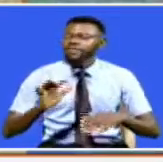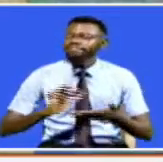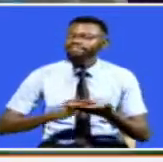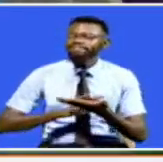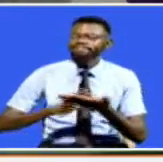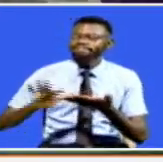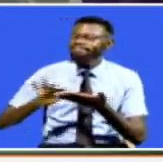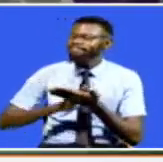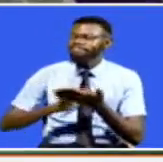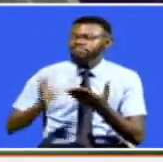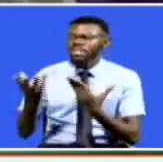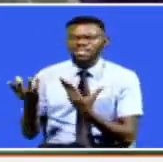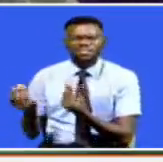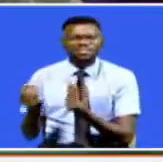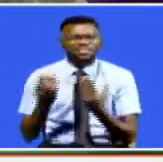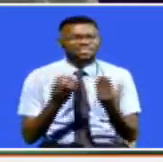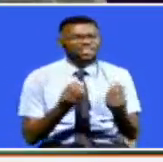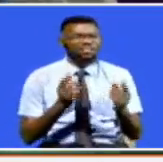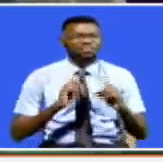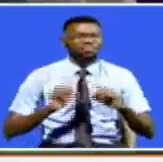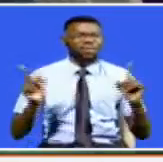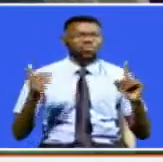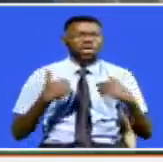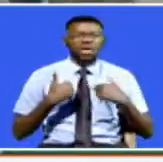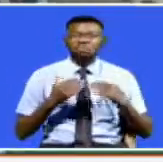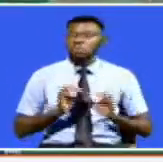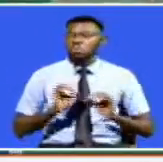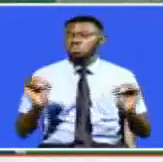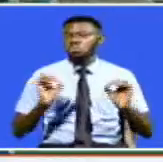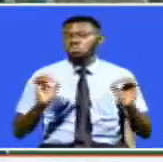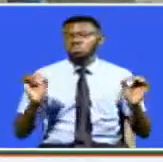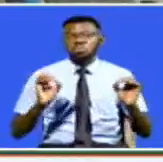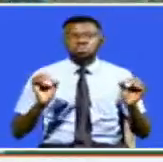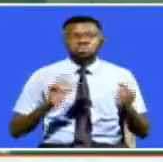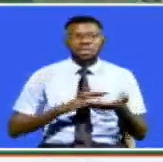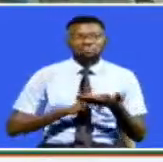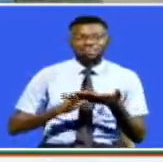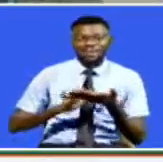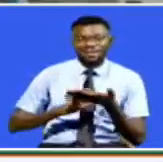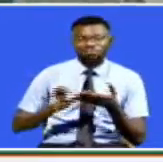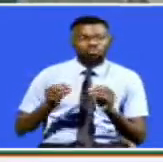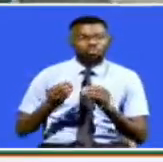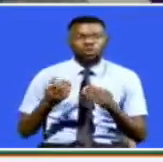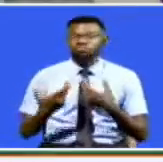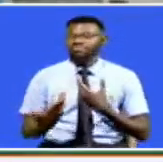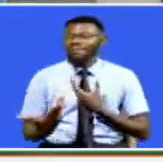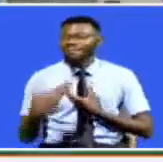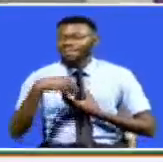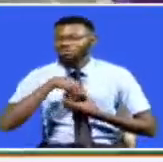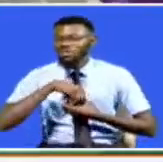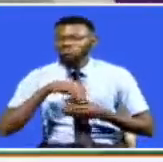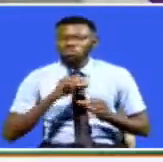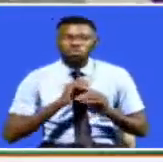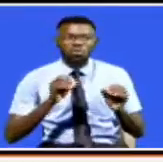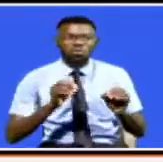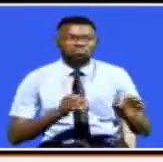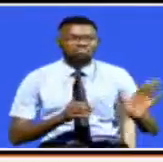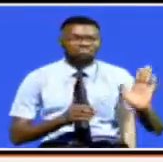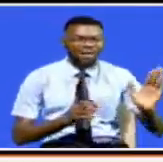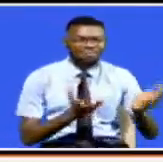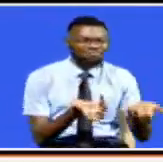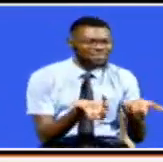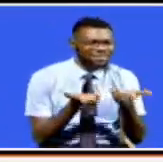learn these scripts. They are restricted. It's not inclusive. Their rights are not taken care of.